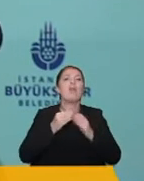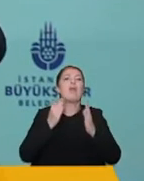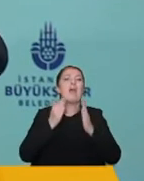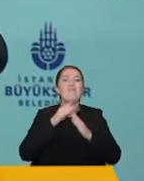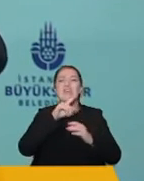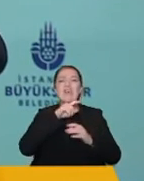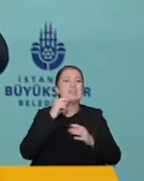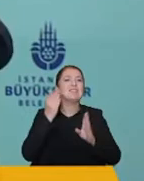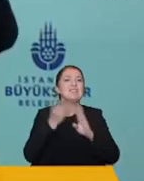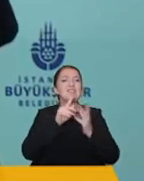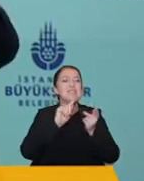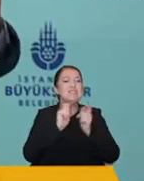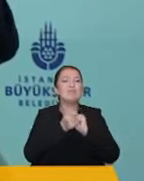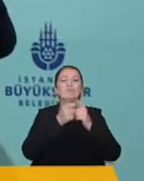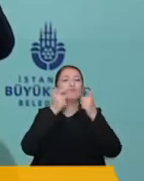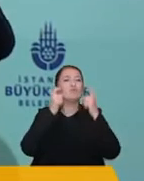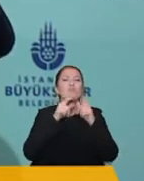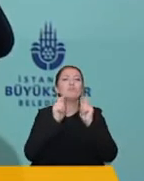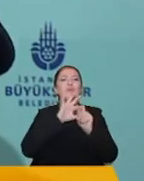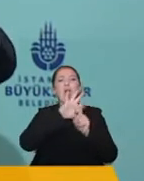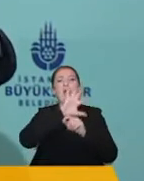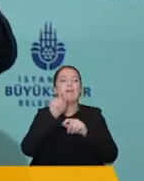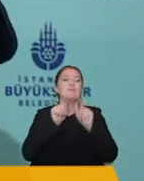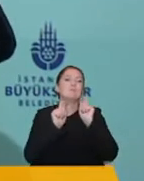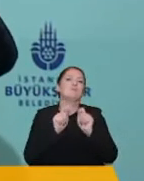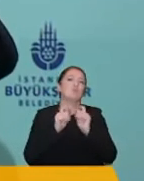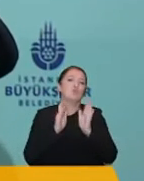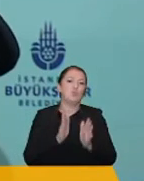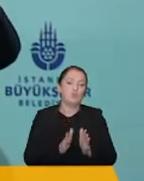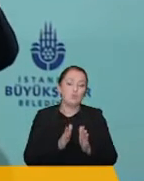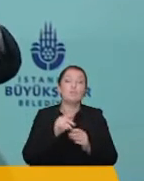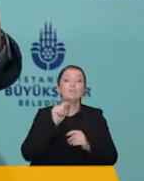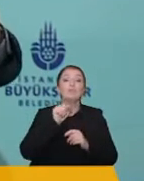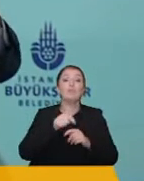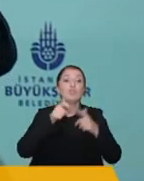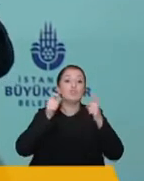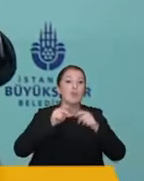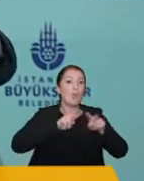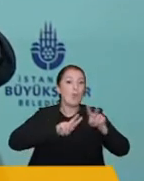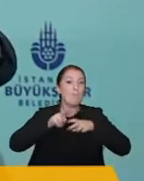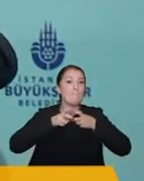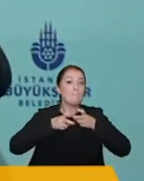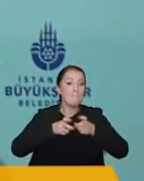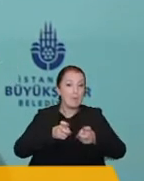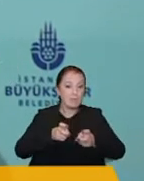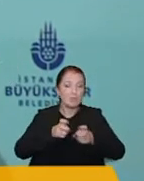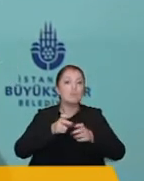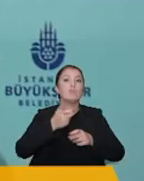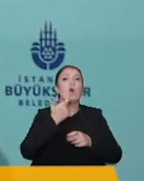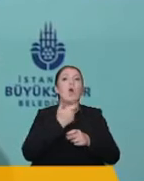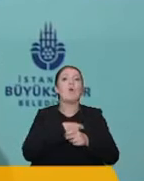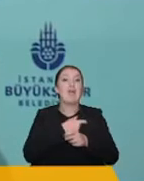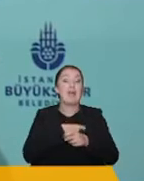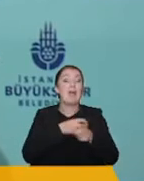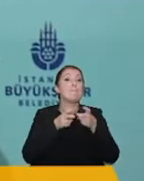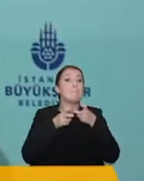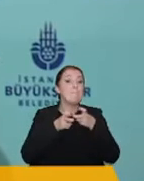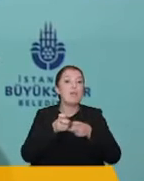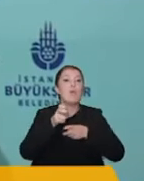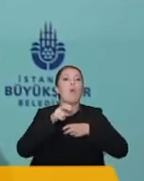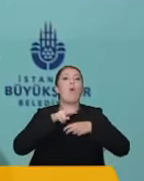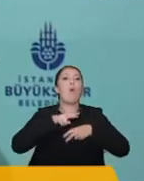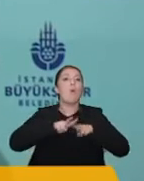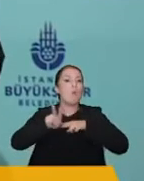düşeni yapmak zorundadır. Bu şehrin ulaşımının, metrosunun, özellikle metro